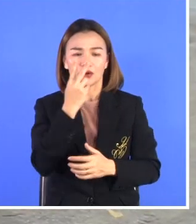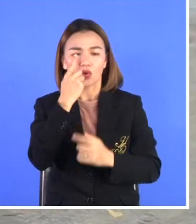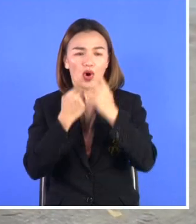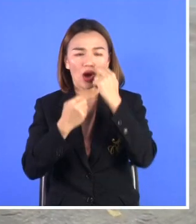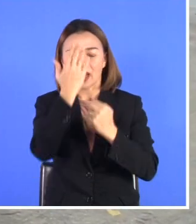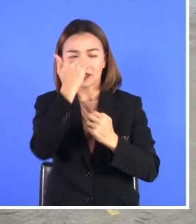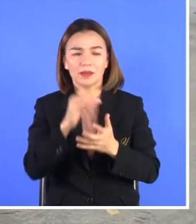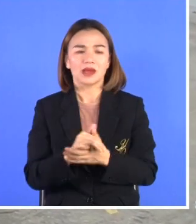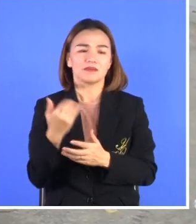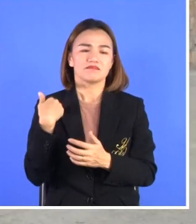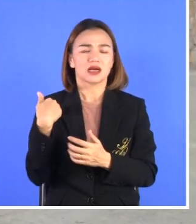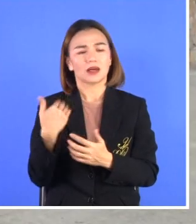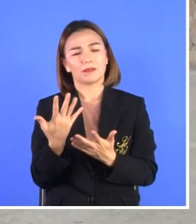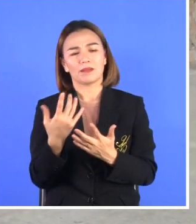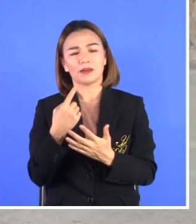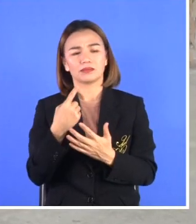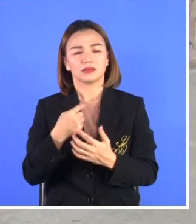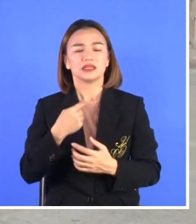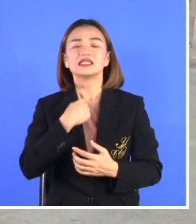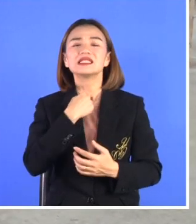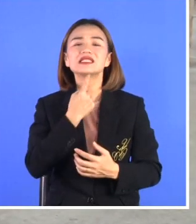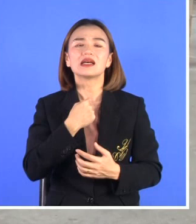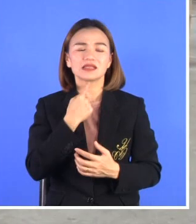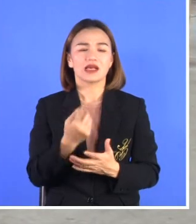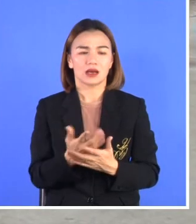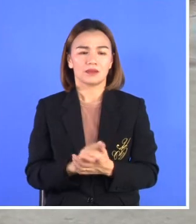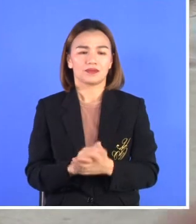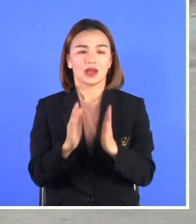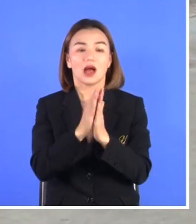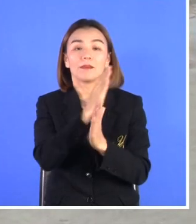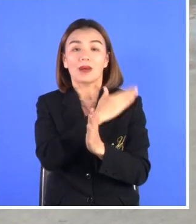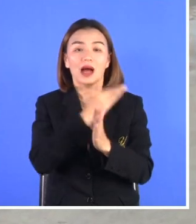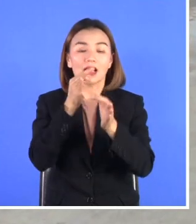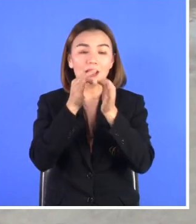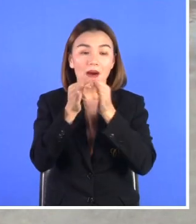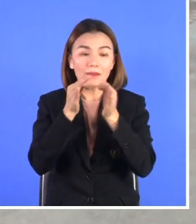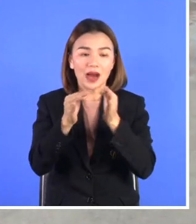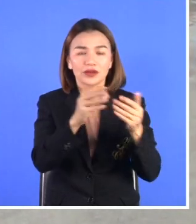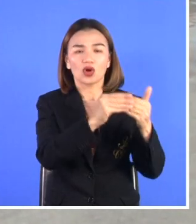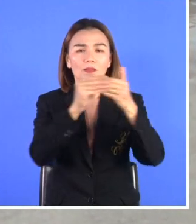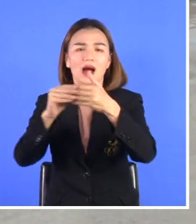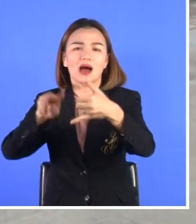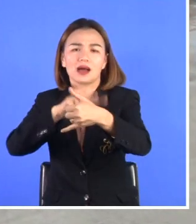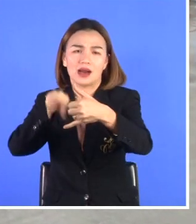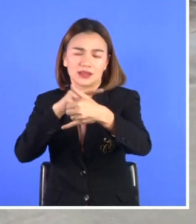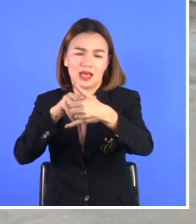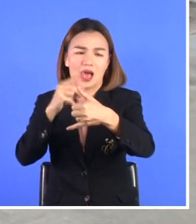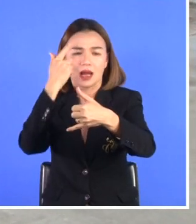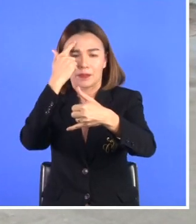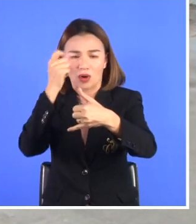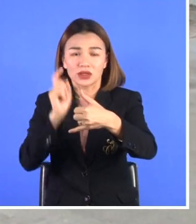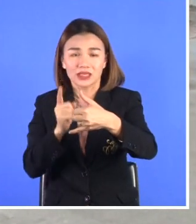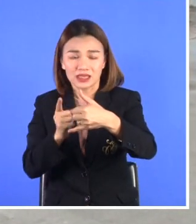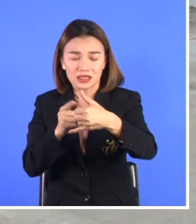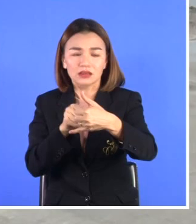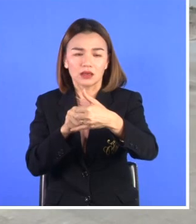อื้นขึ้น นั่นแหละอันนี้พระอธิการท่านก็อธิบายให้ฟังนะครับก็คงจะต้องเอาไปรักษาเพราะว่าก่อนหน้านี้นะครับเจ้าตัวก็คือสามเณรโก